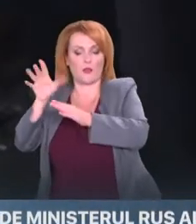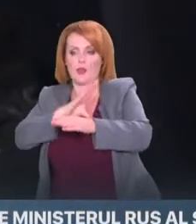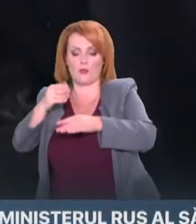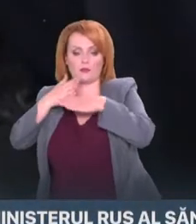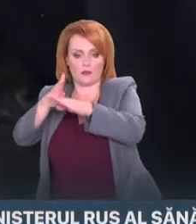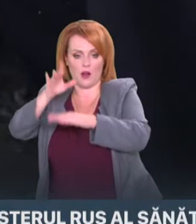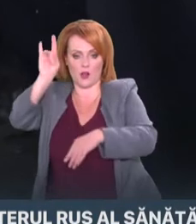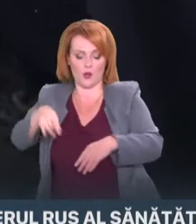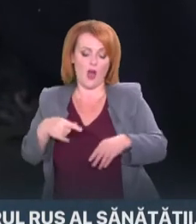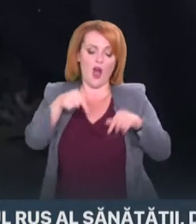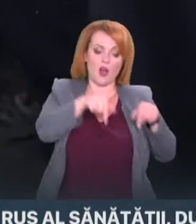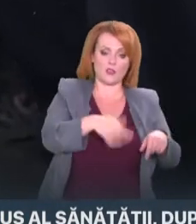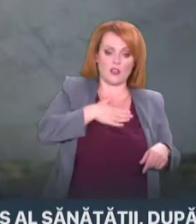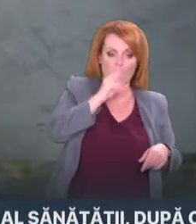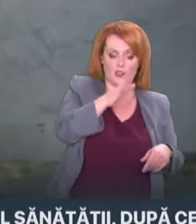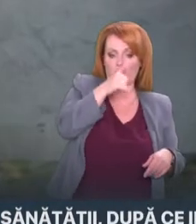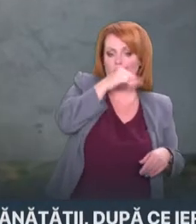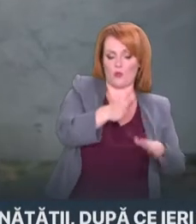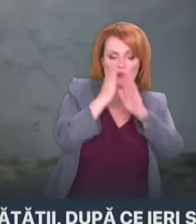orașul Kivșarivka din regiunea Harkov.